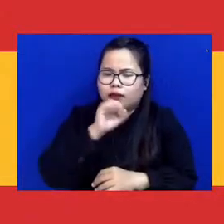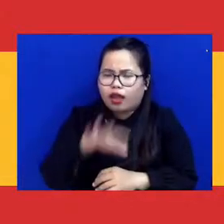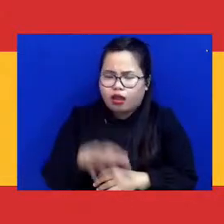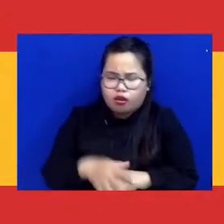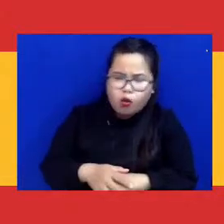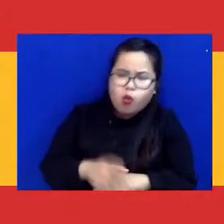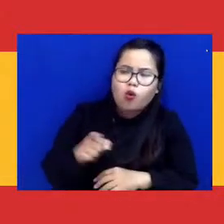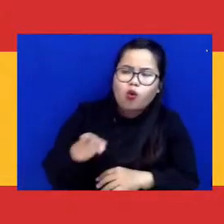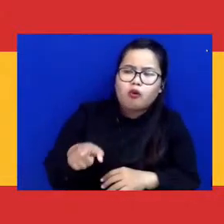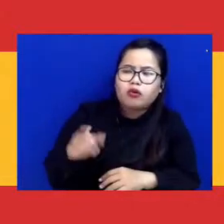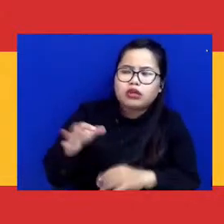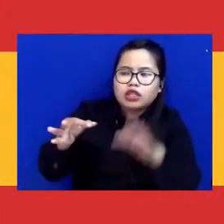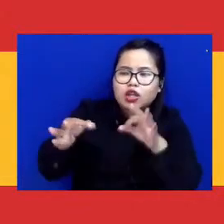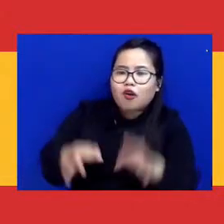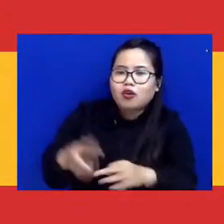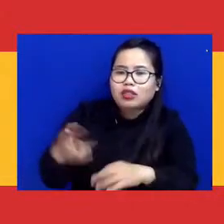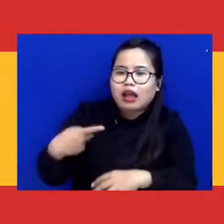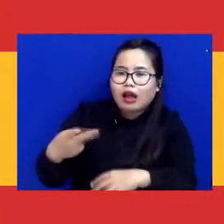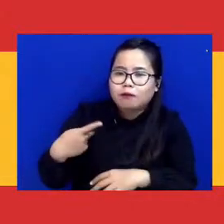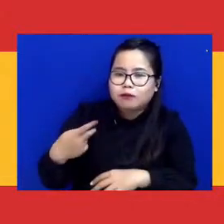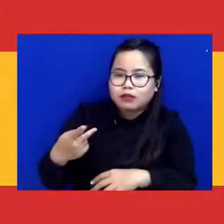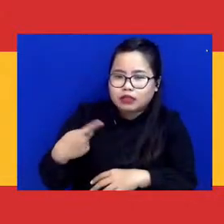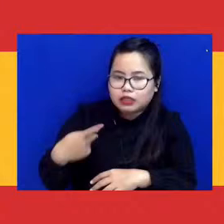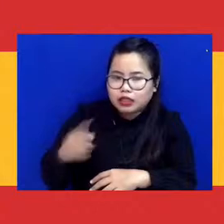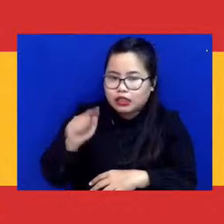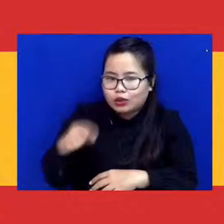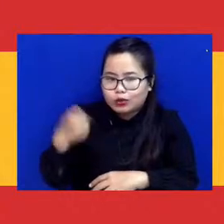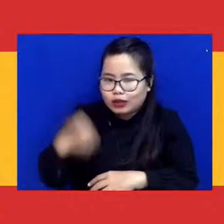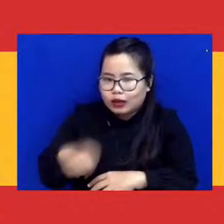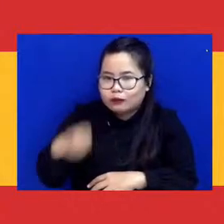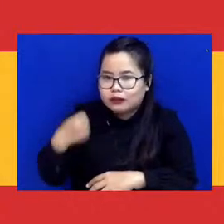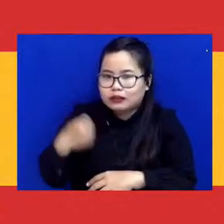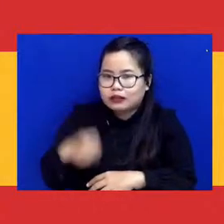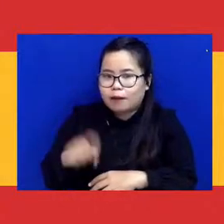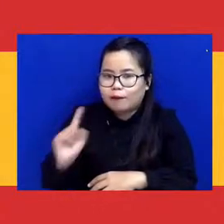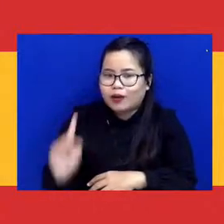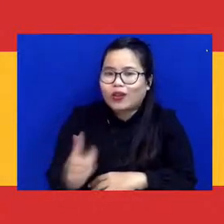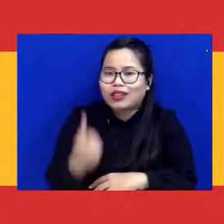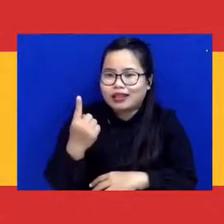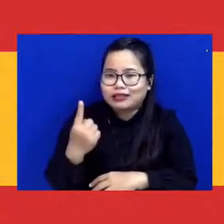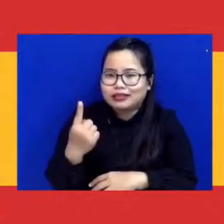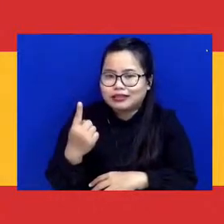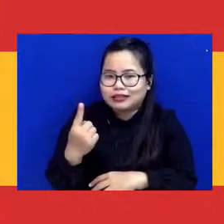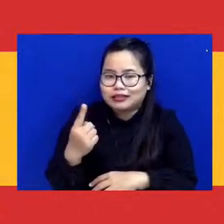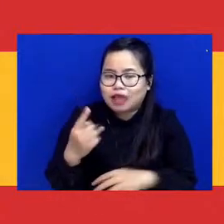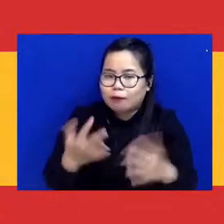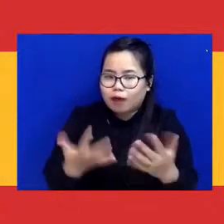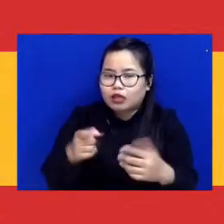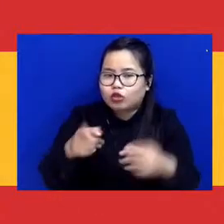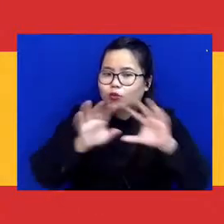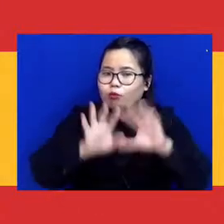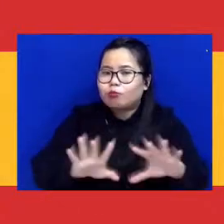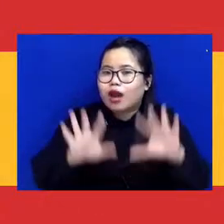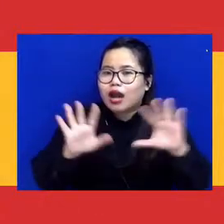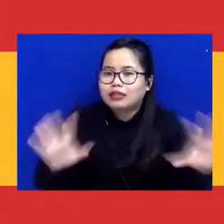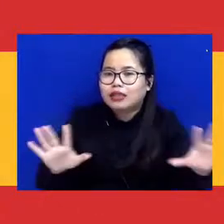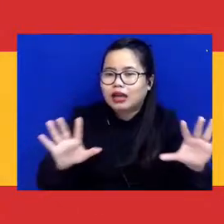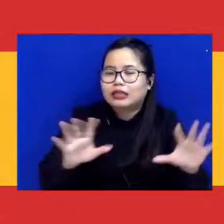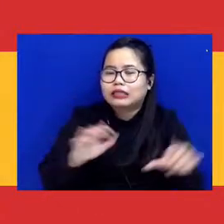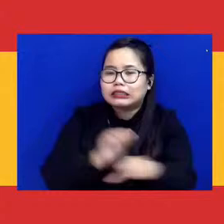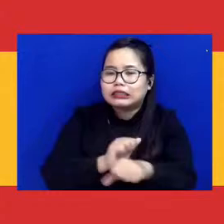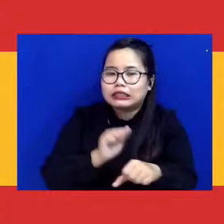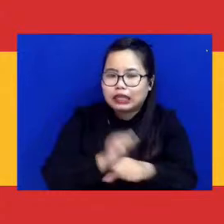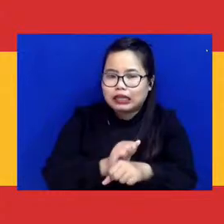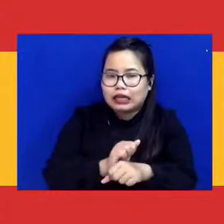di kota kami itu tidak bisa, prioritasnya adalah yang banyak dikerjakan oleh duty